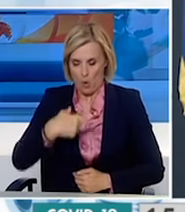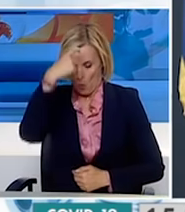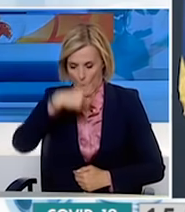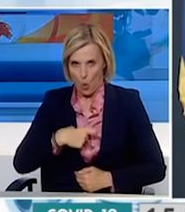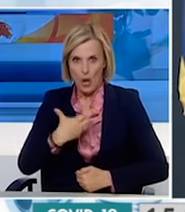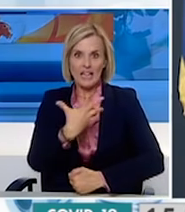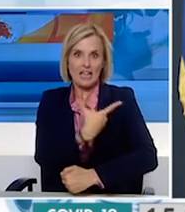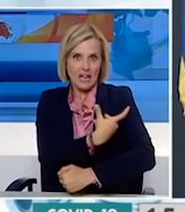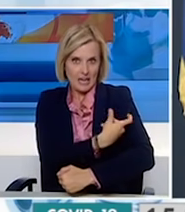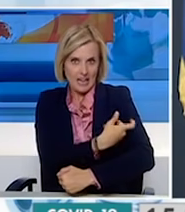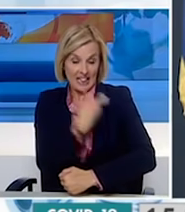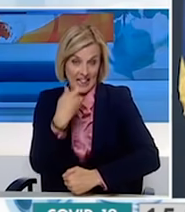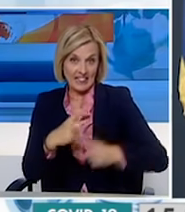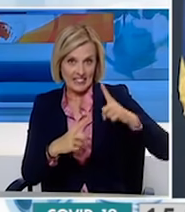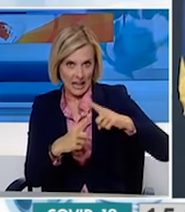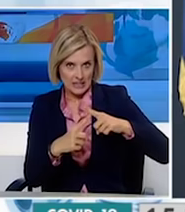από τα αγαπημένα μου νησιά.